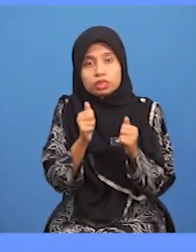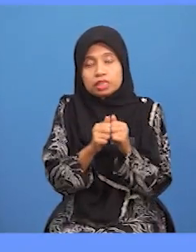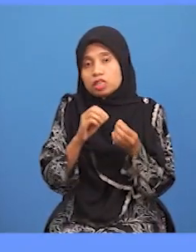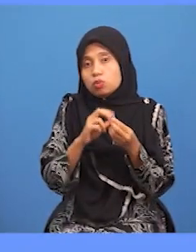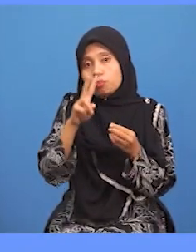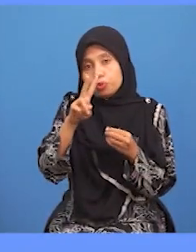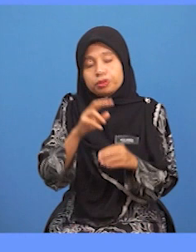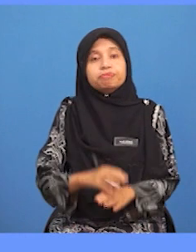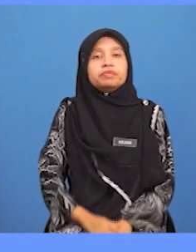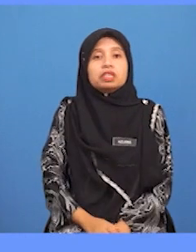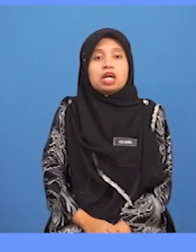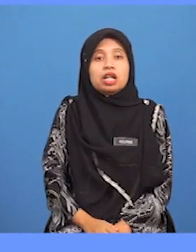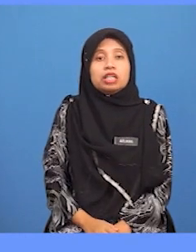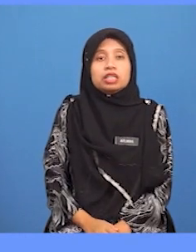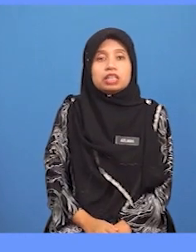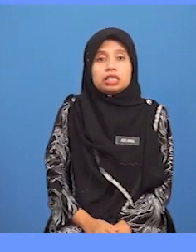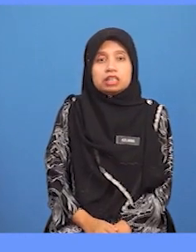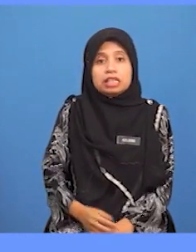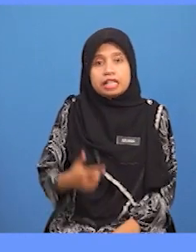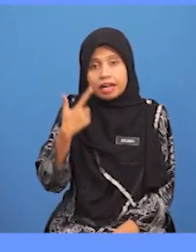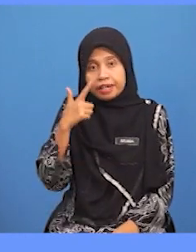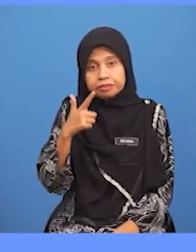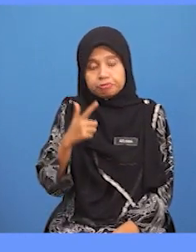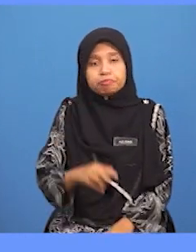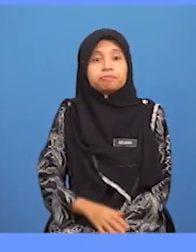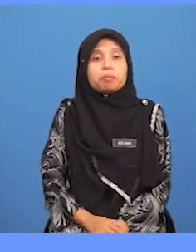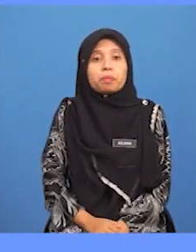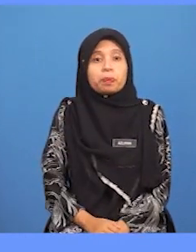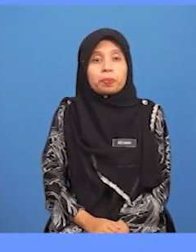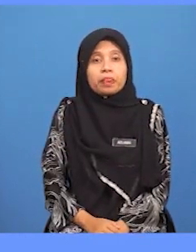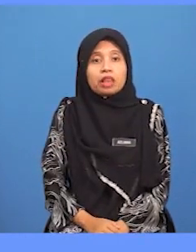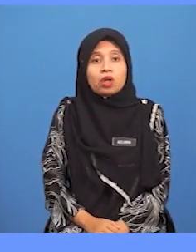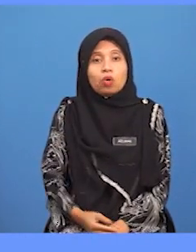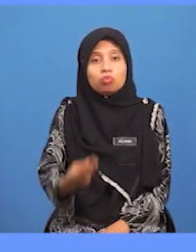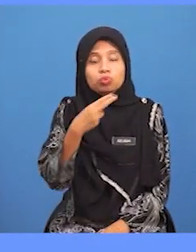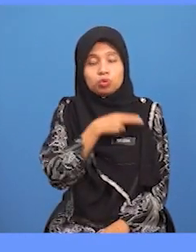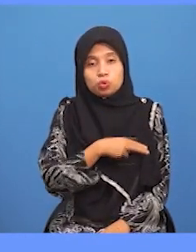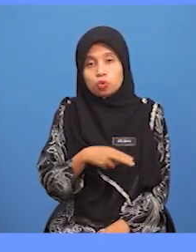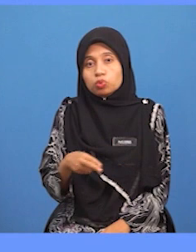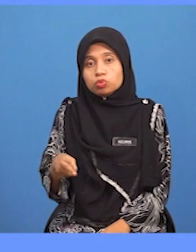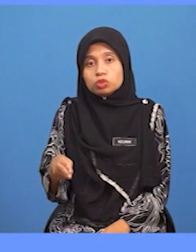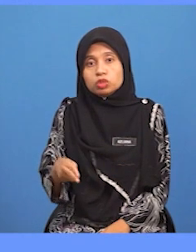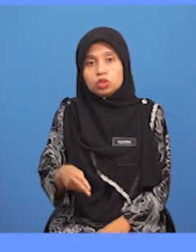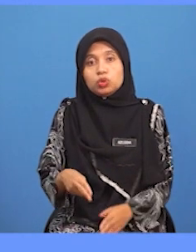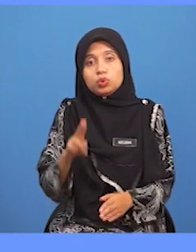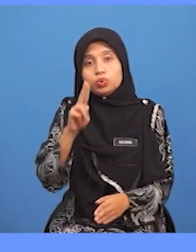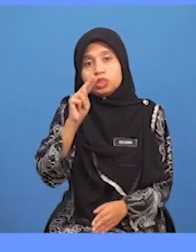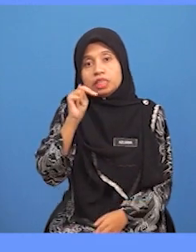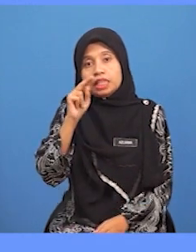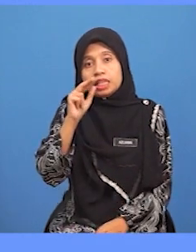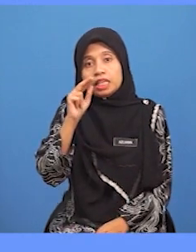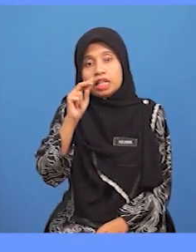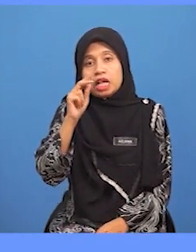dua pula. Lihat rumus yang ditunjukkan di sini. Keuntungan sama dengan unit keluaran darab